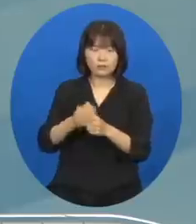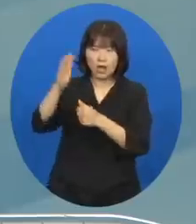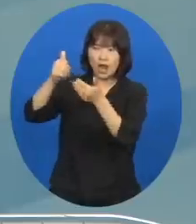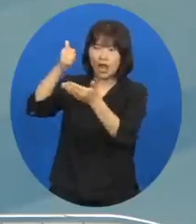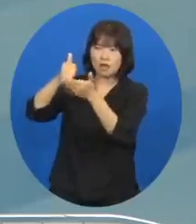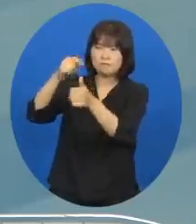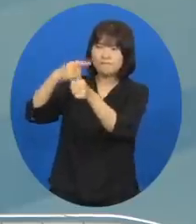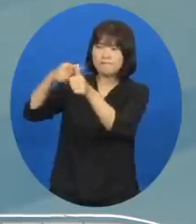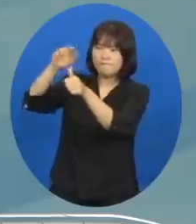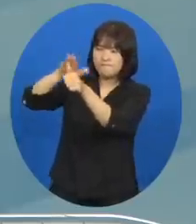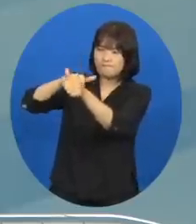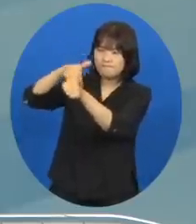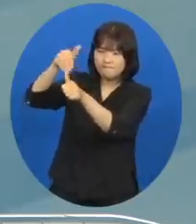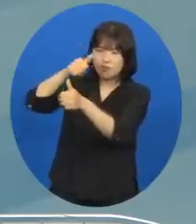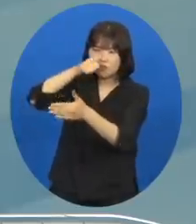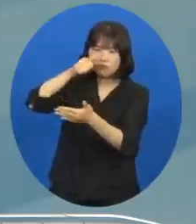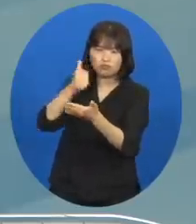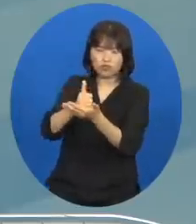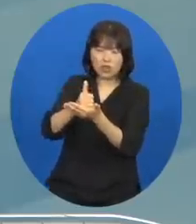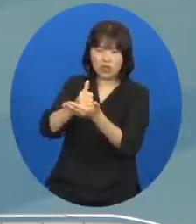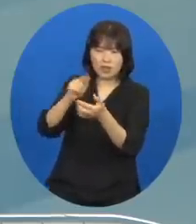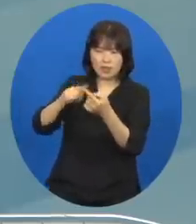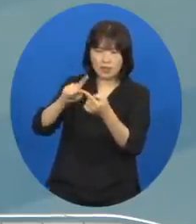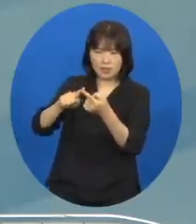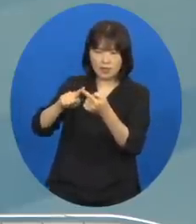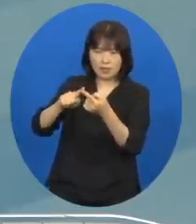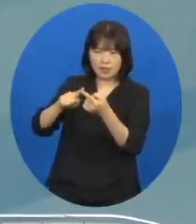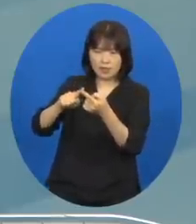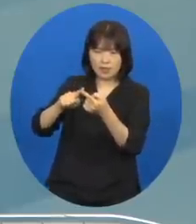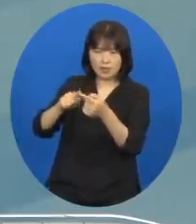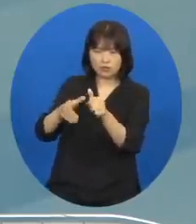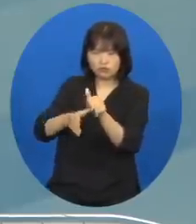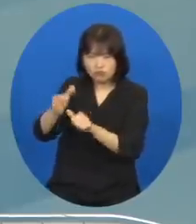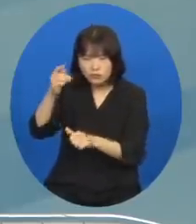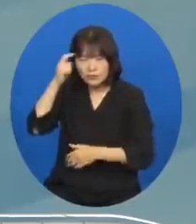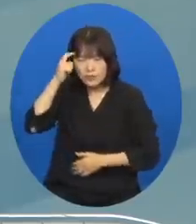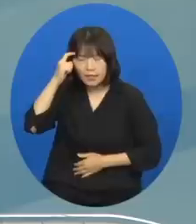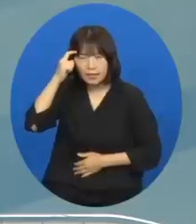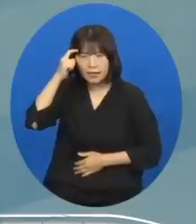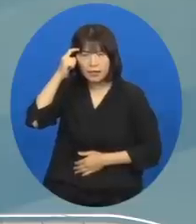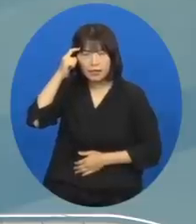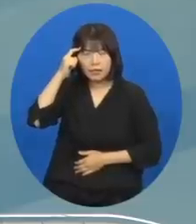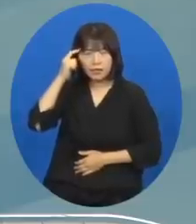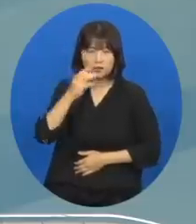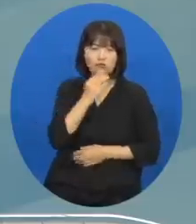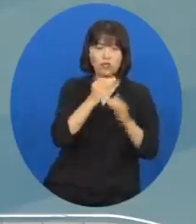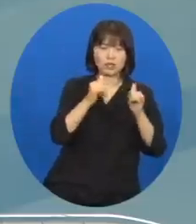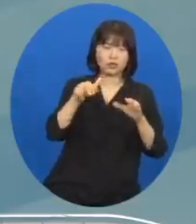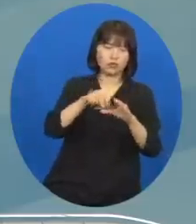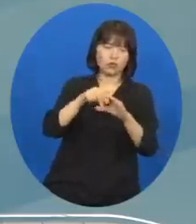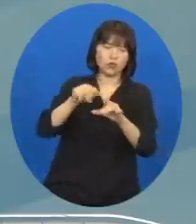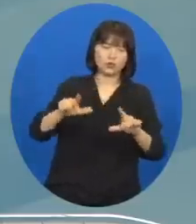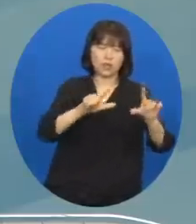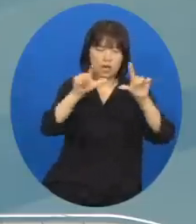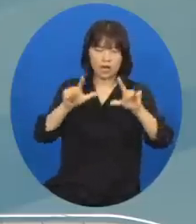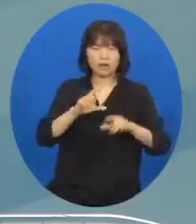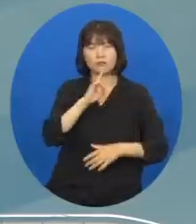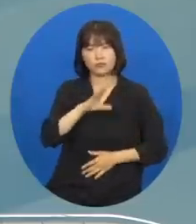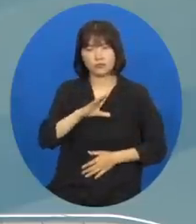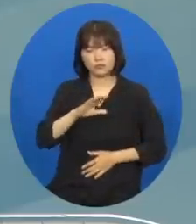신성모독죄로 죽이려고 했던 겁니다. 종교 생활을 하고 있었던 거예요. 우리도 역시